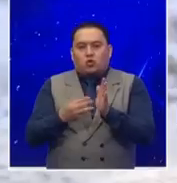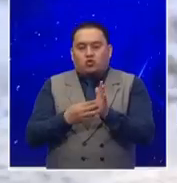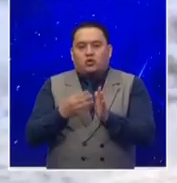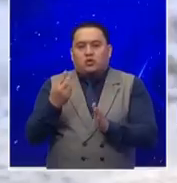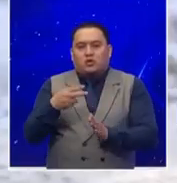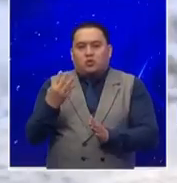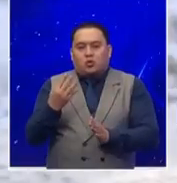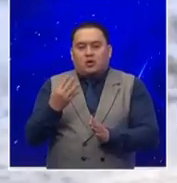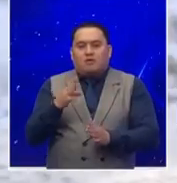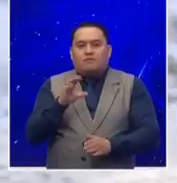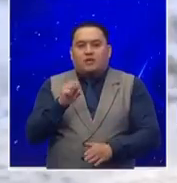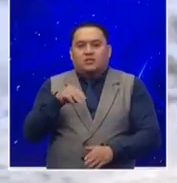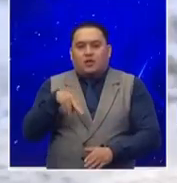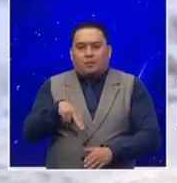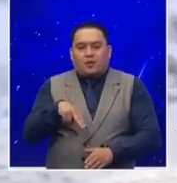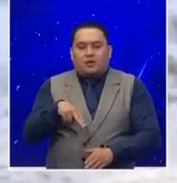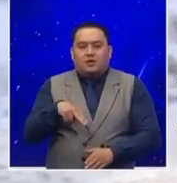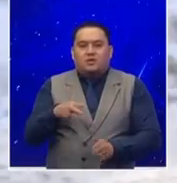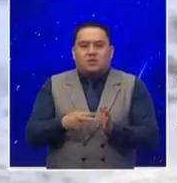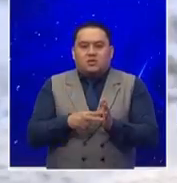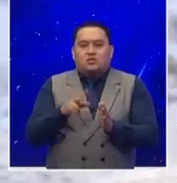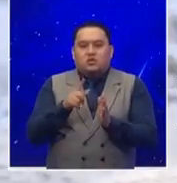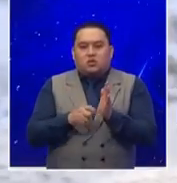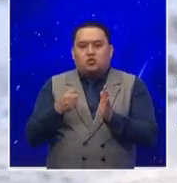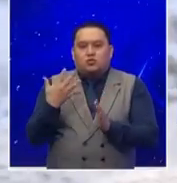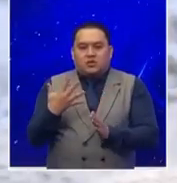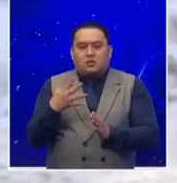8-78-82-32-93-44 немесе WhatsApp желісіне жазуларына болады.